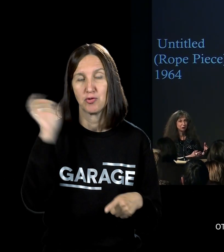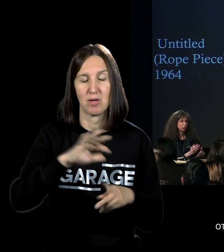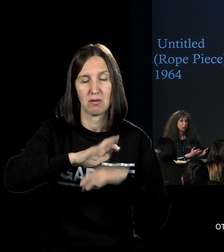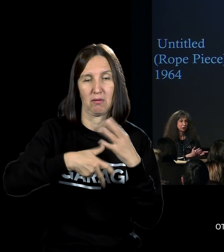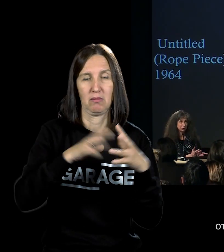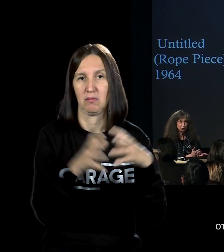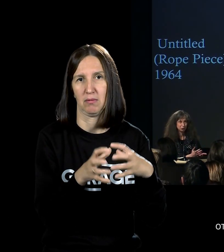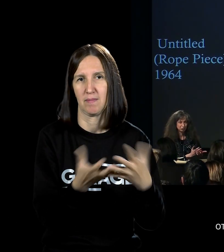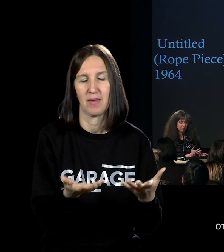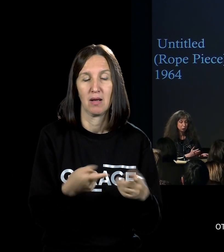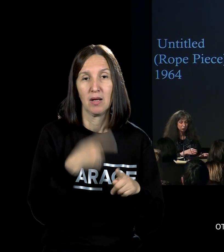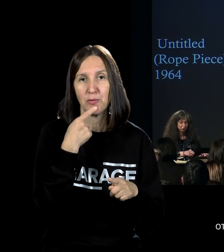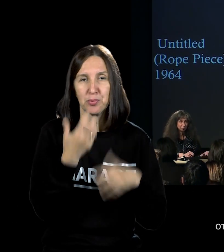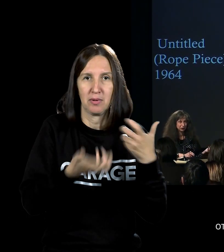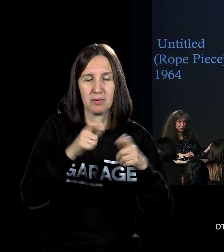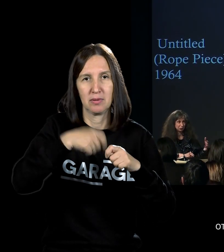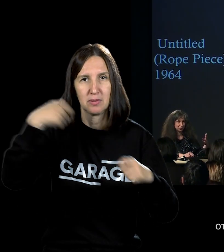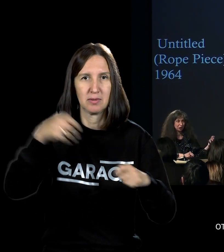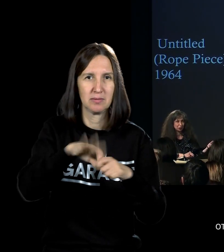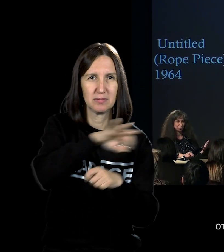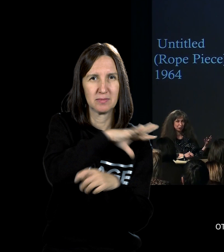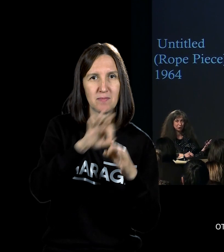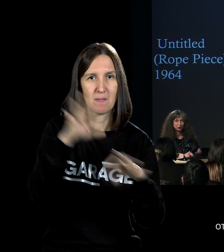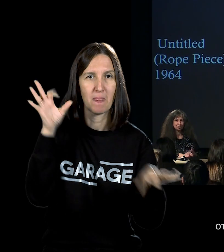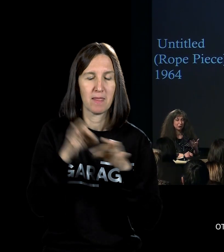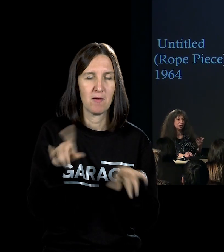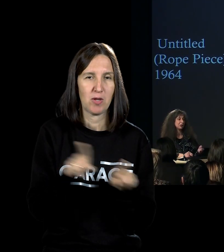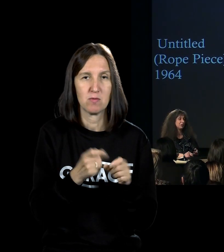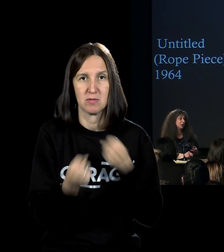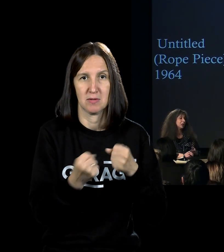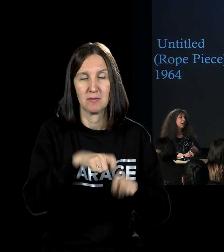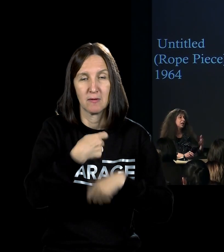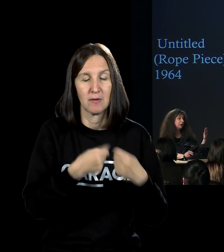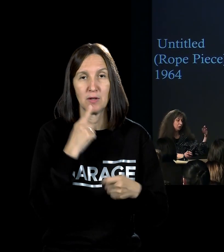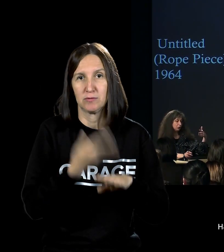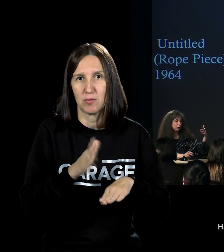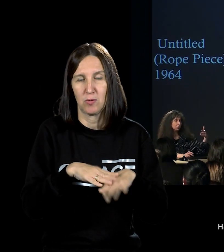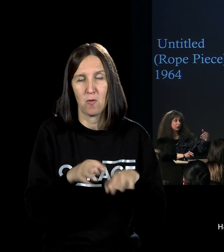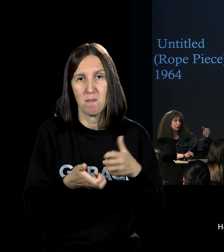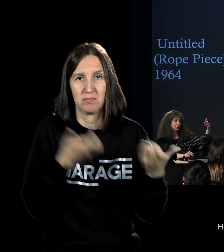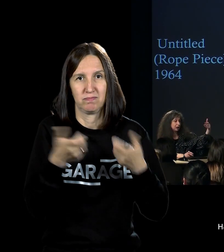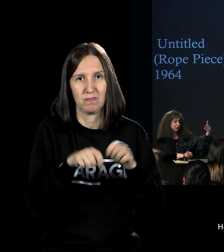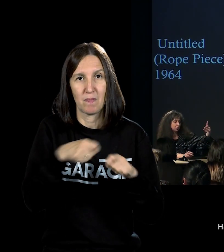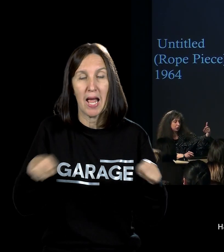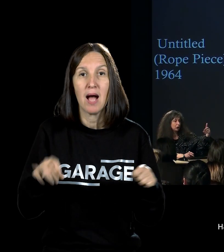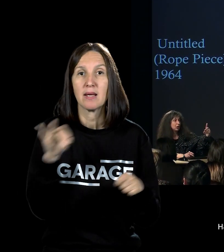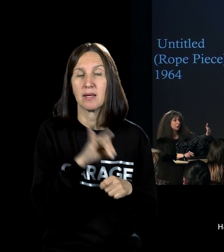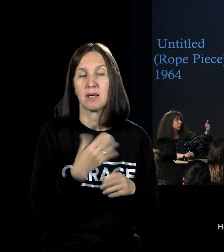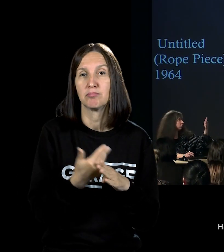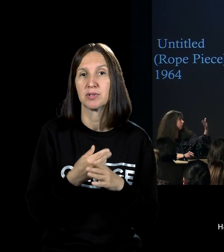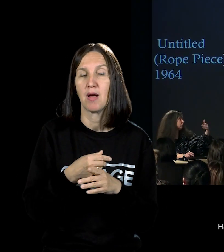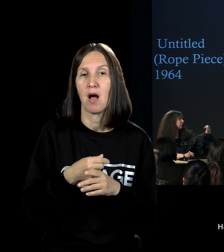ними не делаешь, они все равно сами собой запутываются в этот самый страшный морской узел, который нельзя развязать. И веревка, которая свисает,